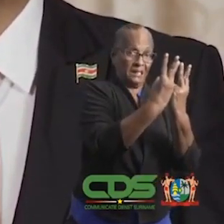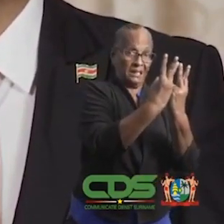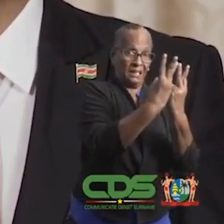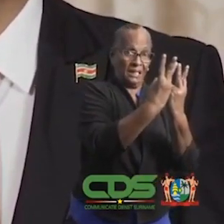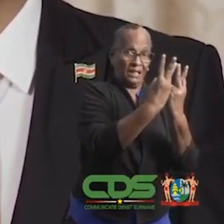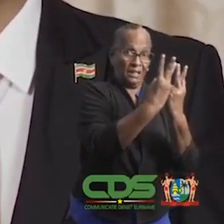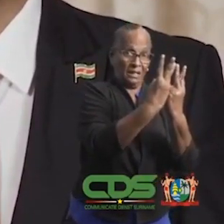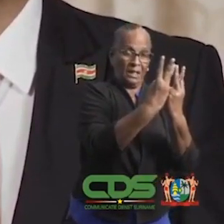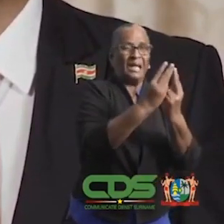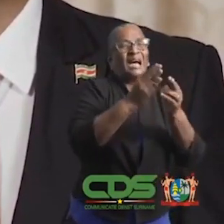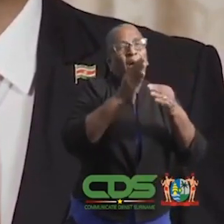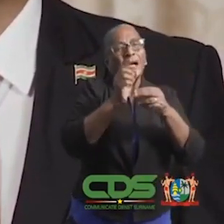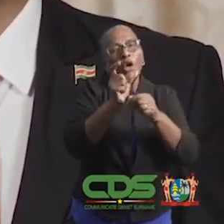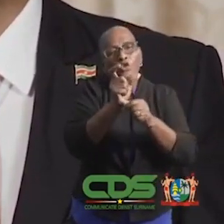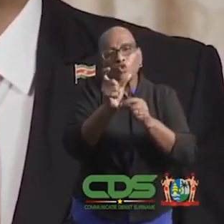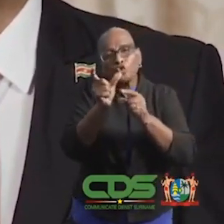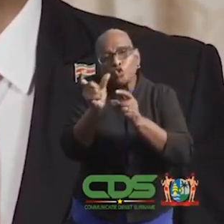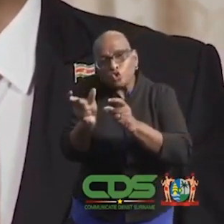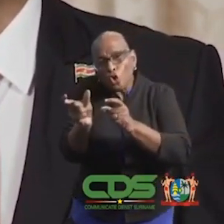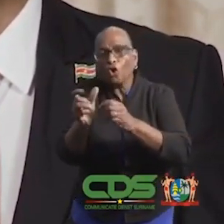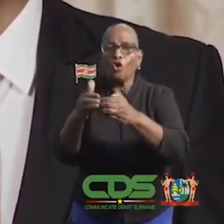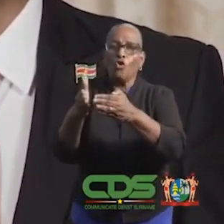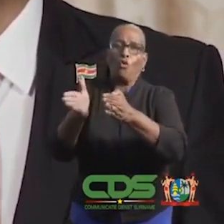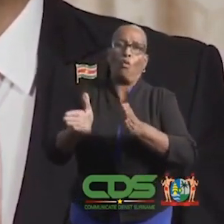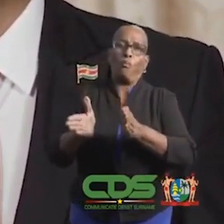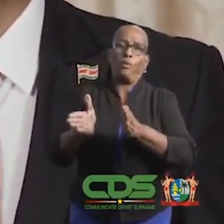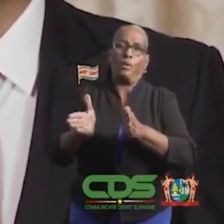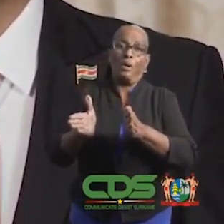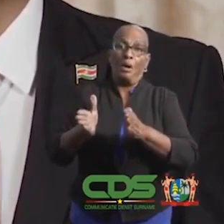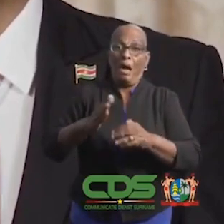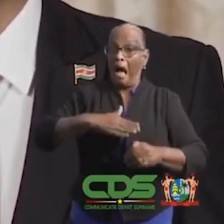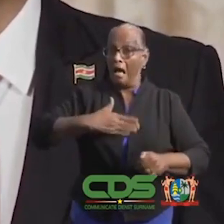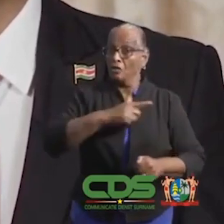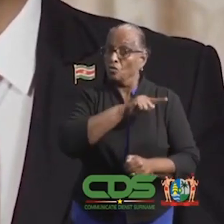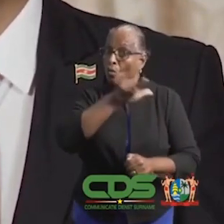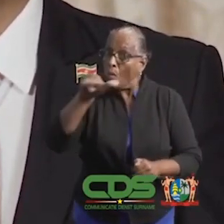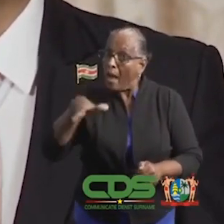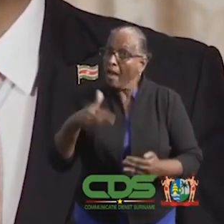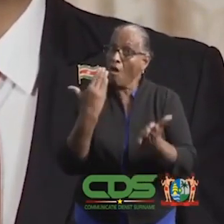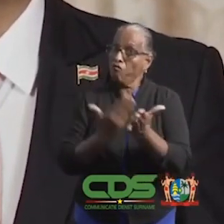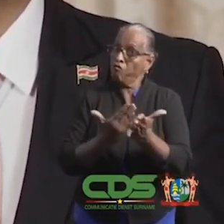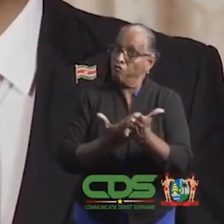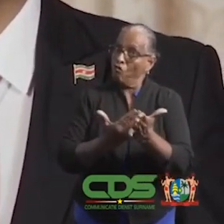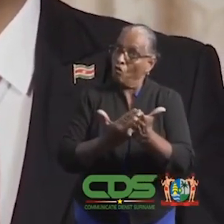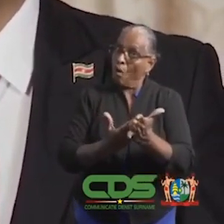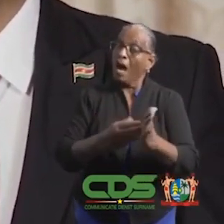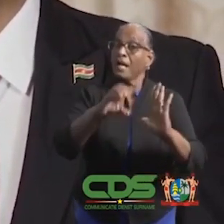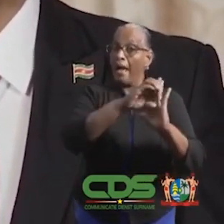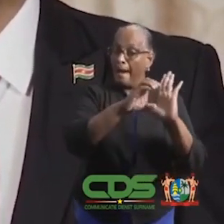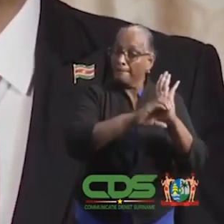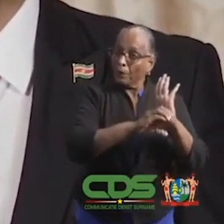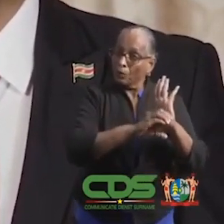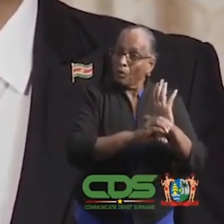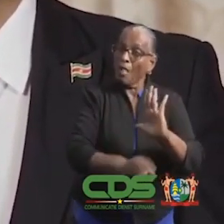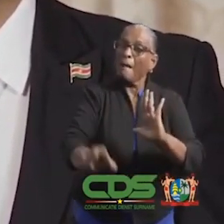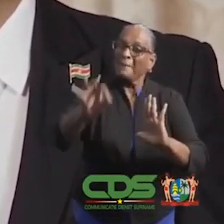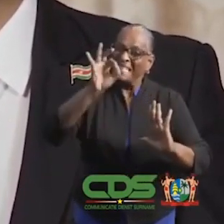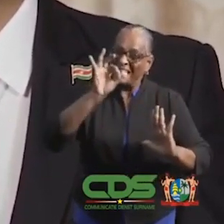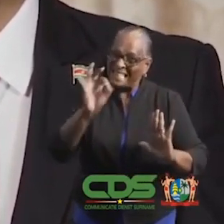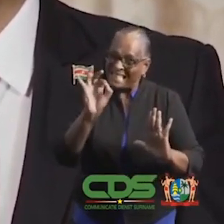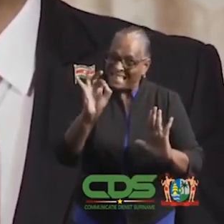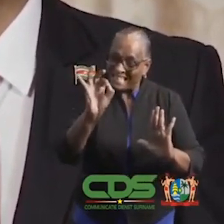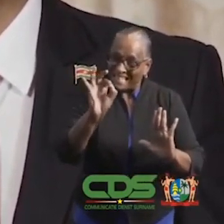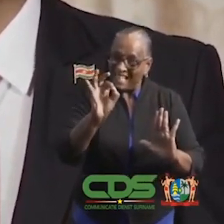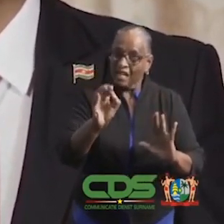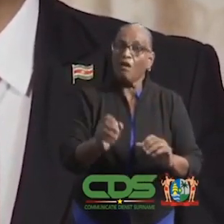partieel geopend voor personenverkeer, mits wordt voldaan aan de voorwaarden en protocollen specifiek geldend voor